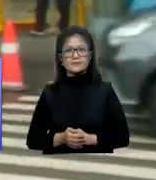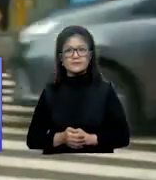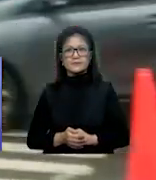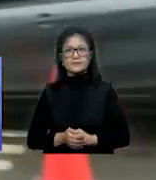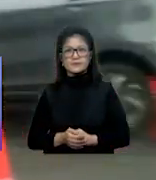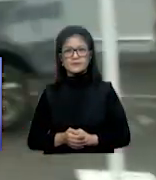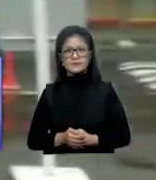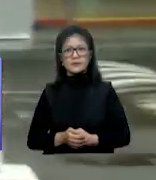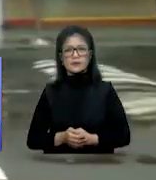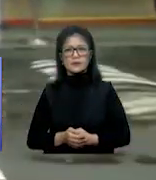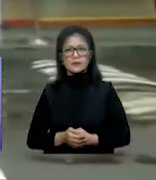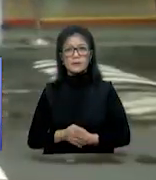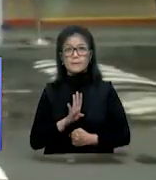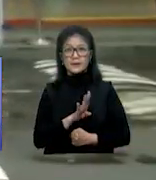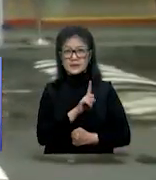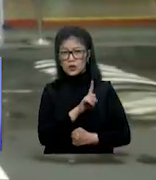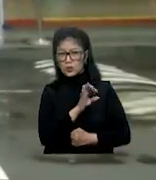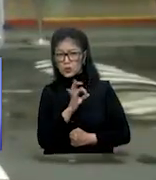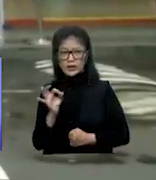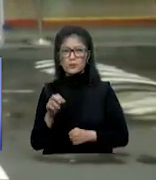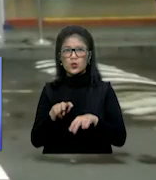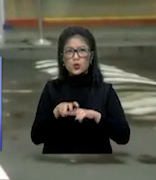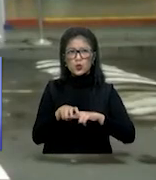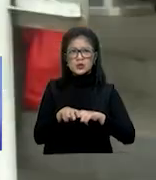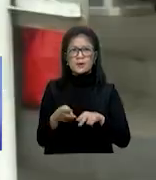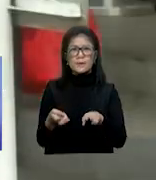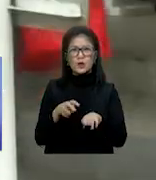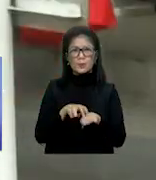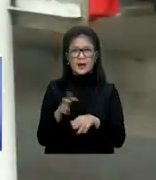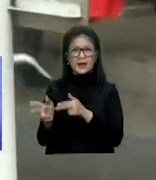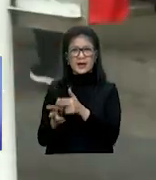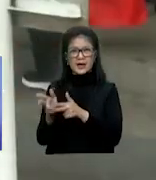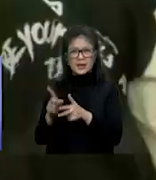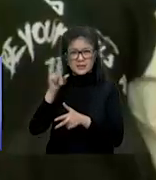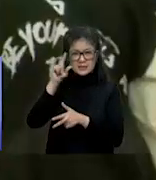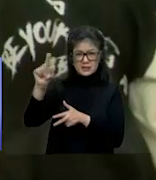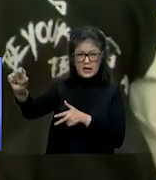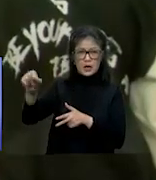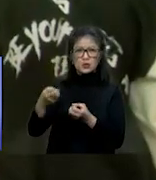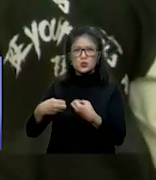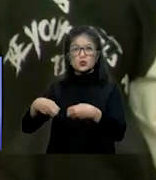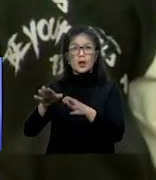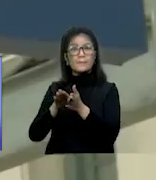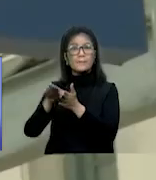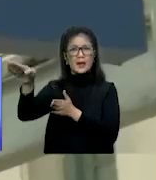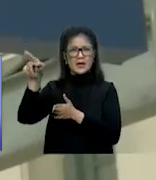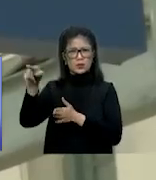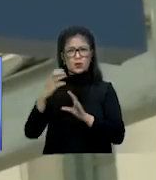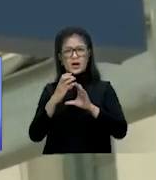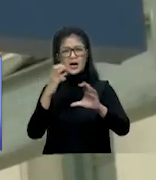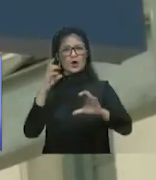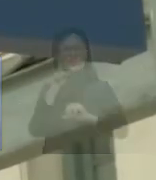mendatang 41.000 kursi penumpang kereta api jarak jauh terjual dan diberangkatkan hari ini dari daop